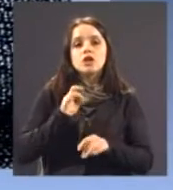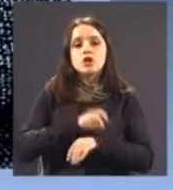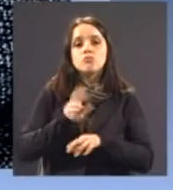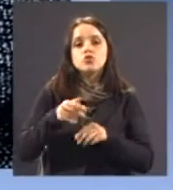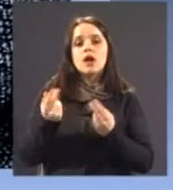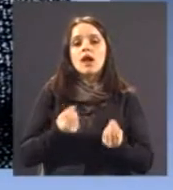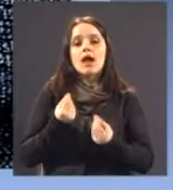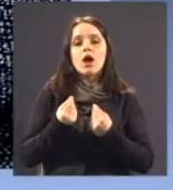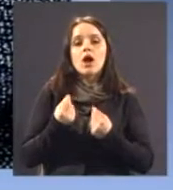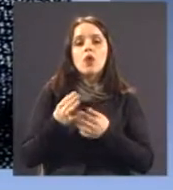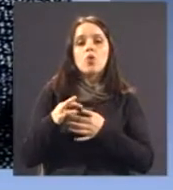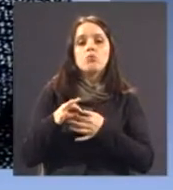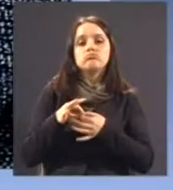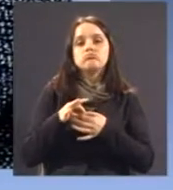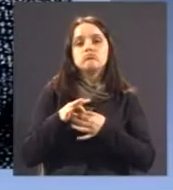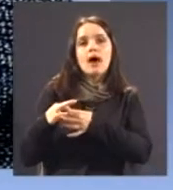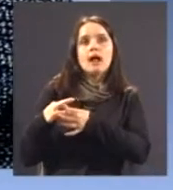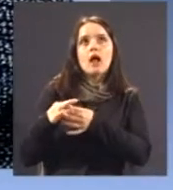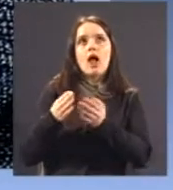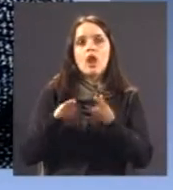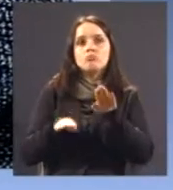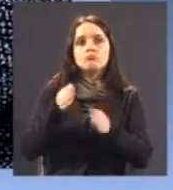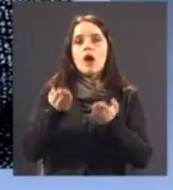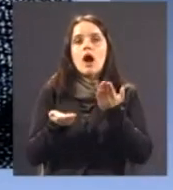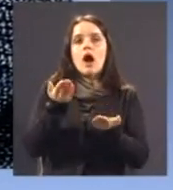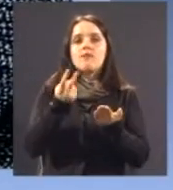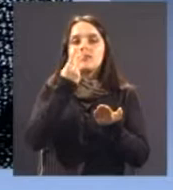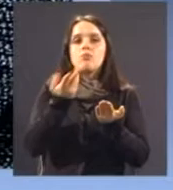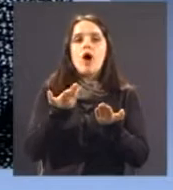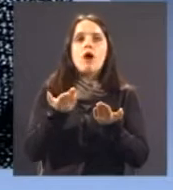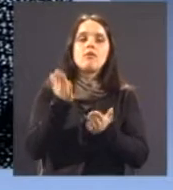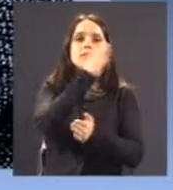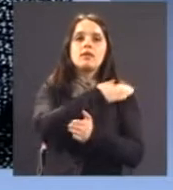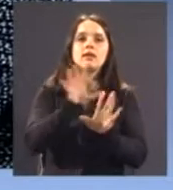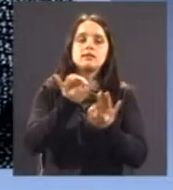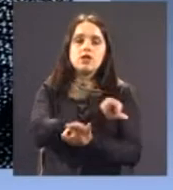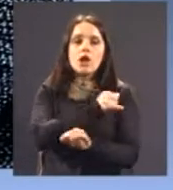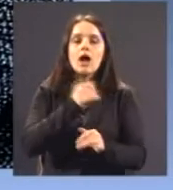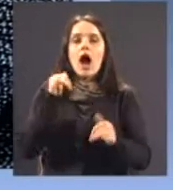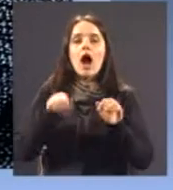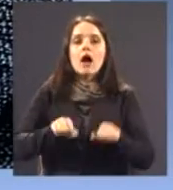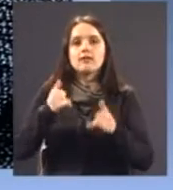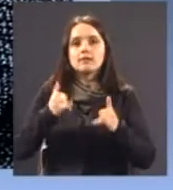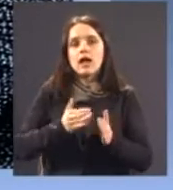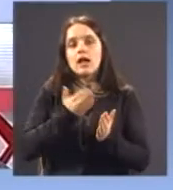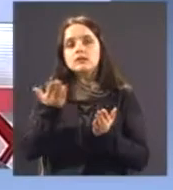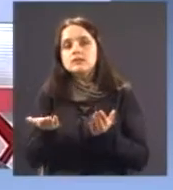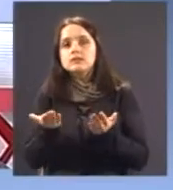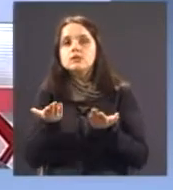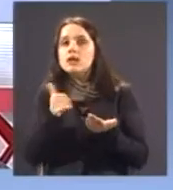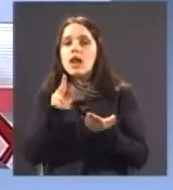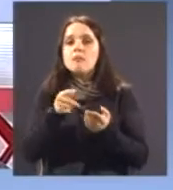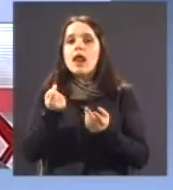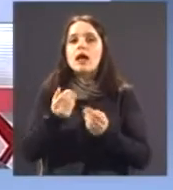paralelu od prije recimo 10 godina, kakva je situacija tada, a kakva je danas, vidjeli se neki pomaci?